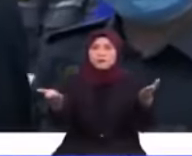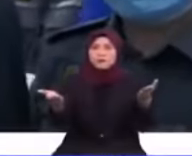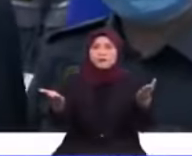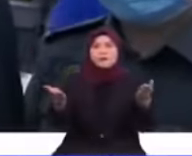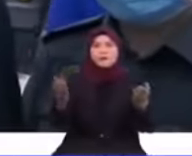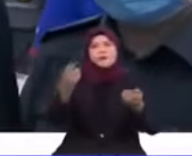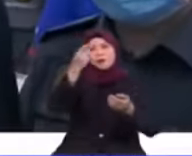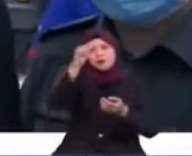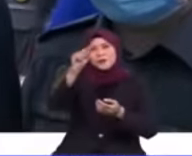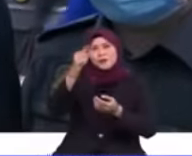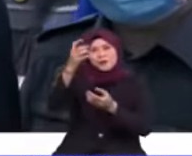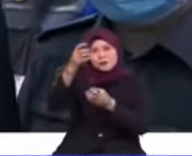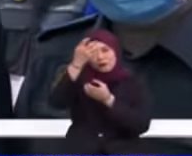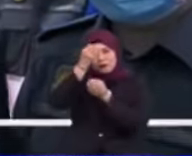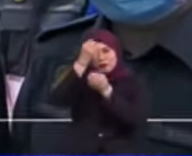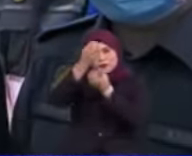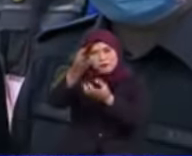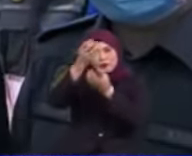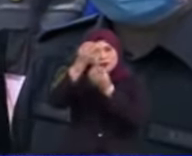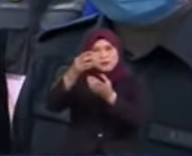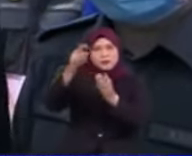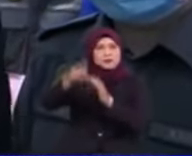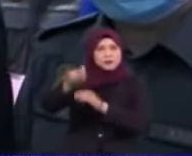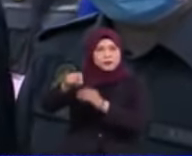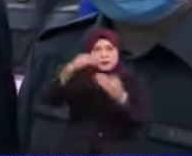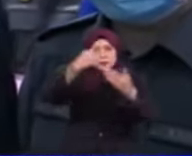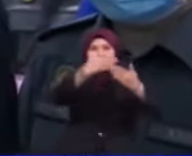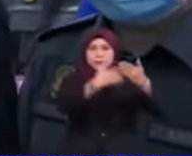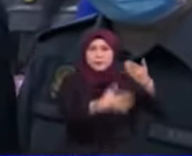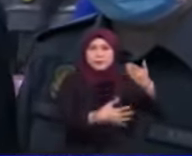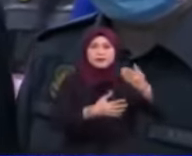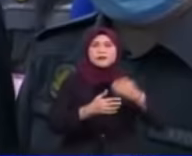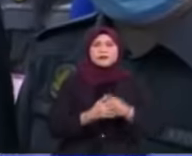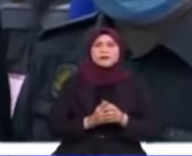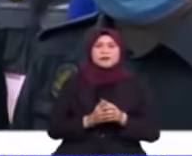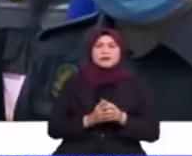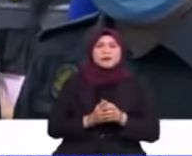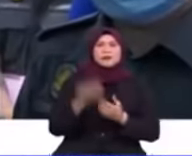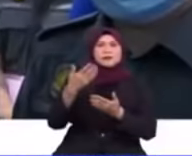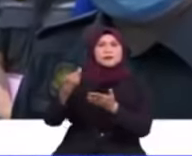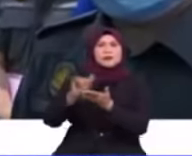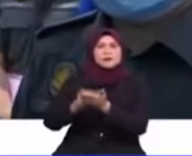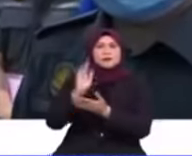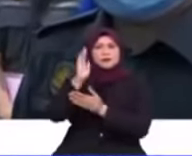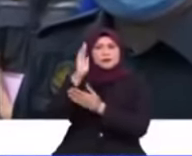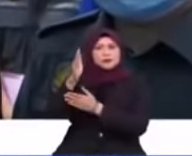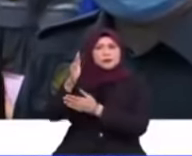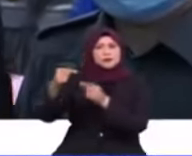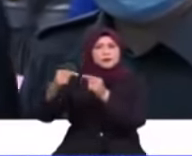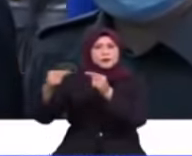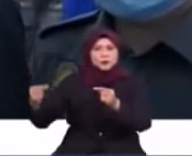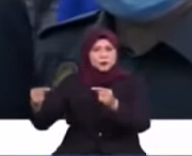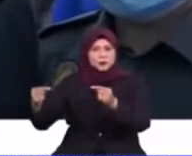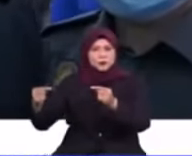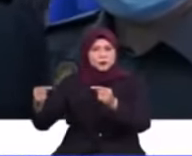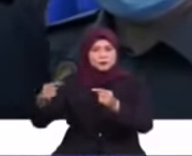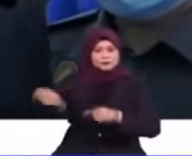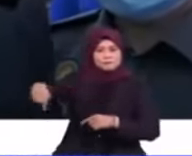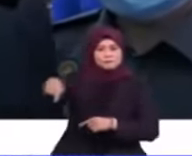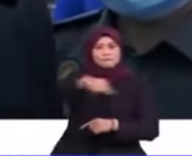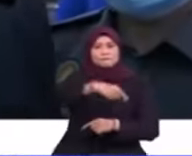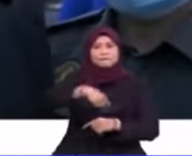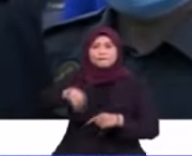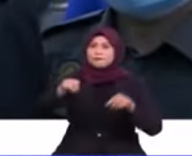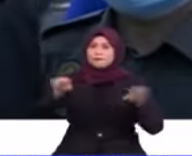lemak-lemak yang kita perlukan kita Selepas itu barulah kita sambil putusan sama demikian ini